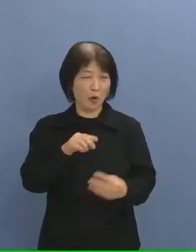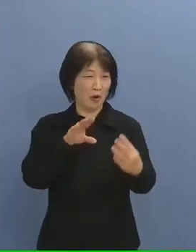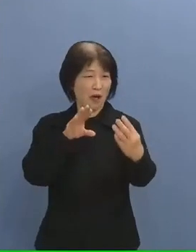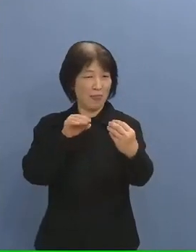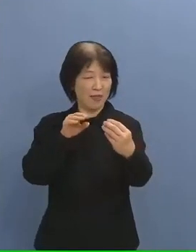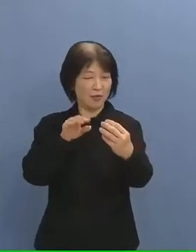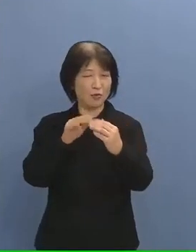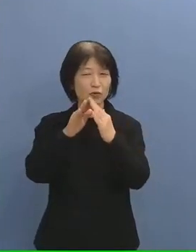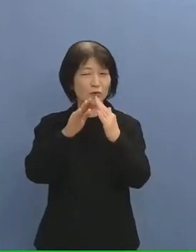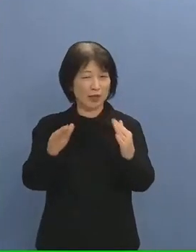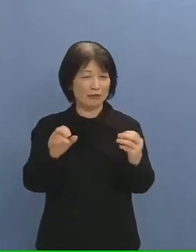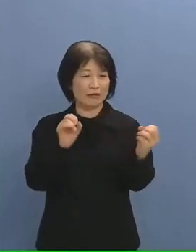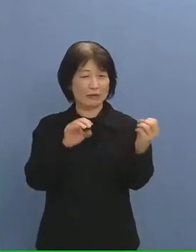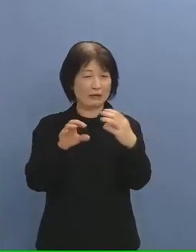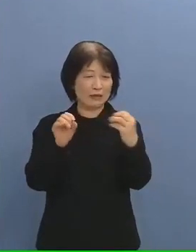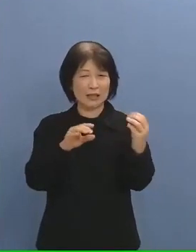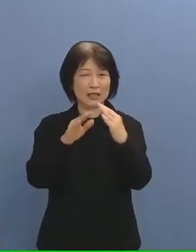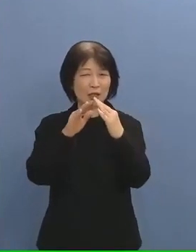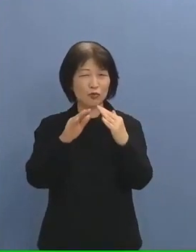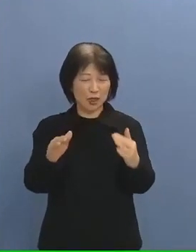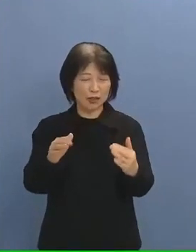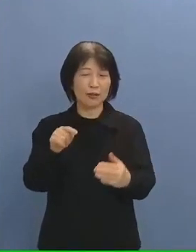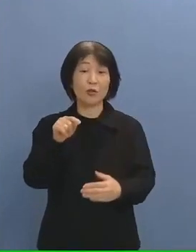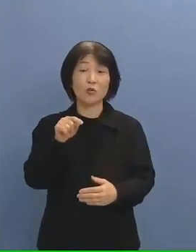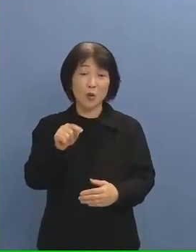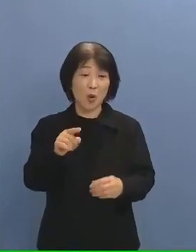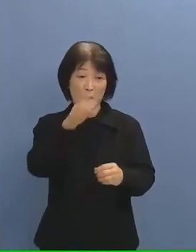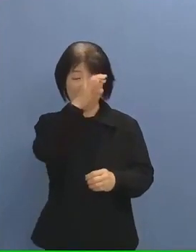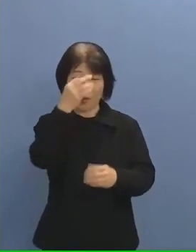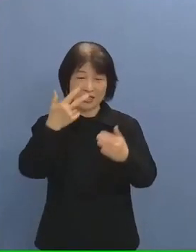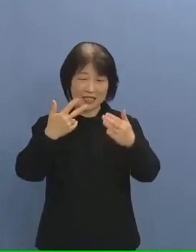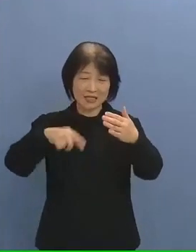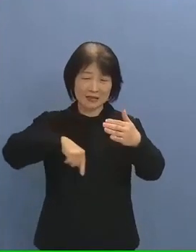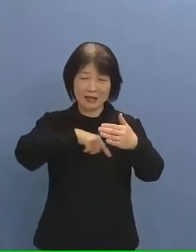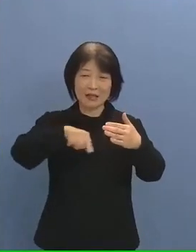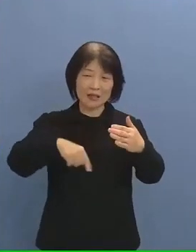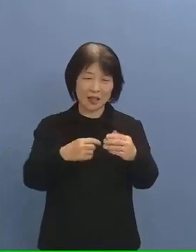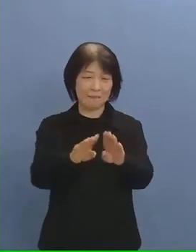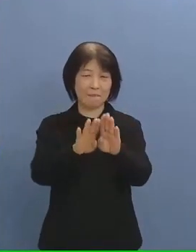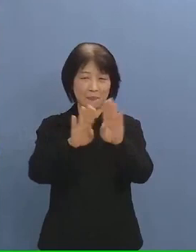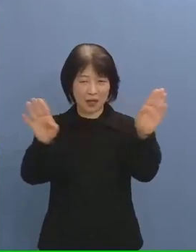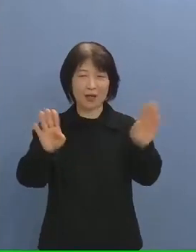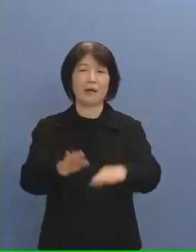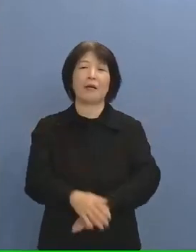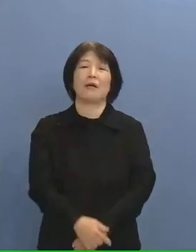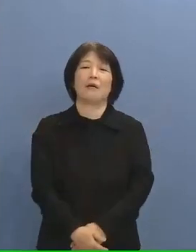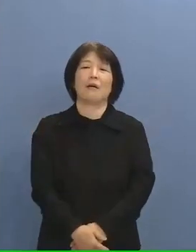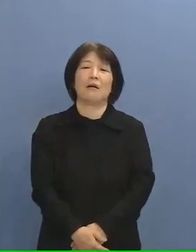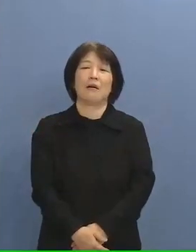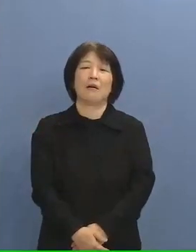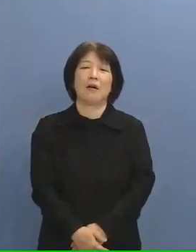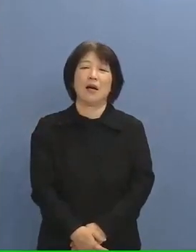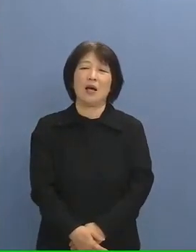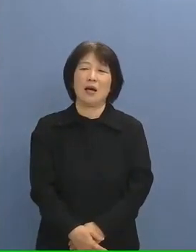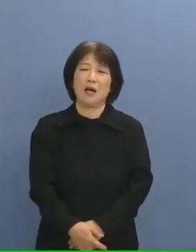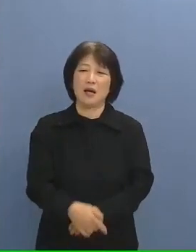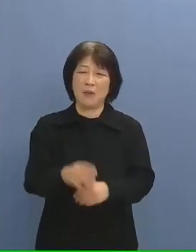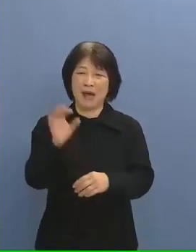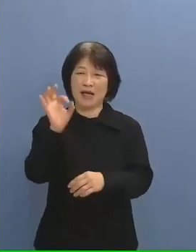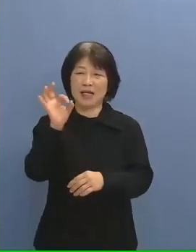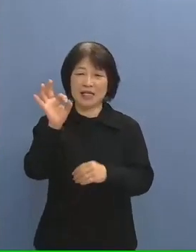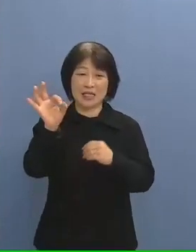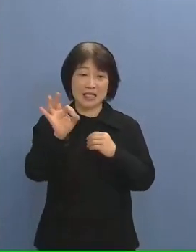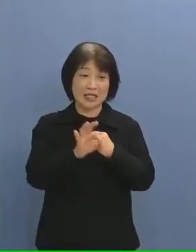で、神戸市内で開催をさせていただきました。これは政治資金パーティーとしての